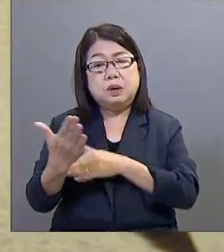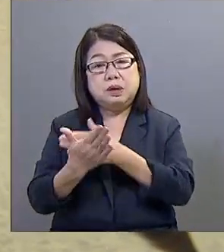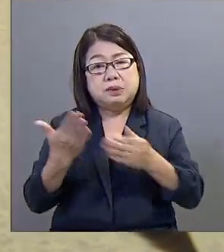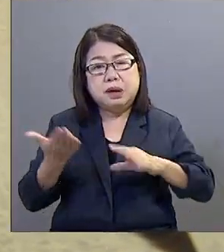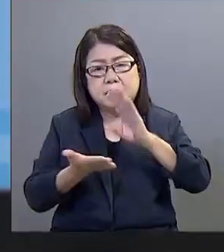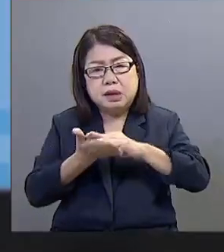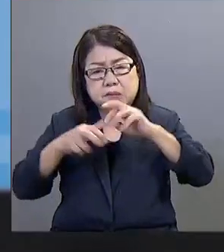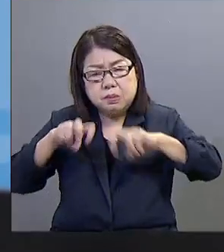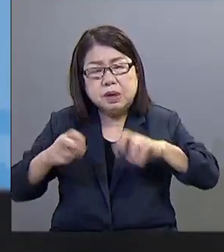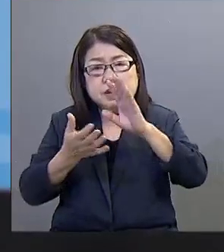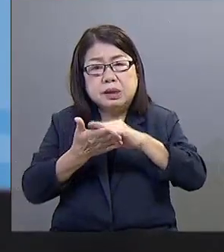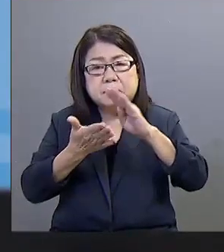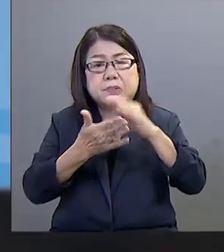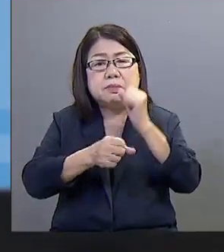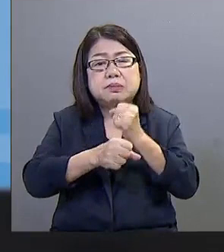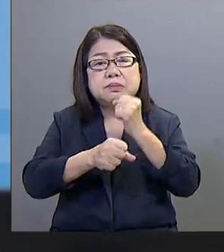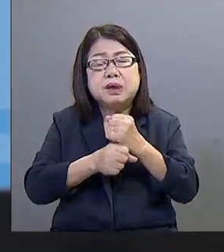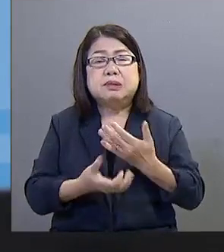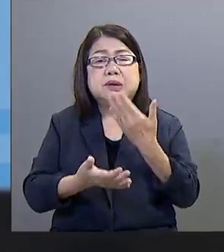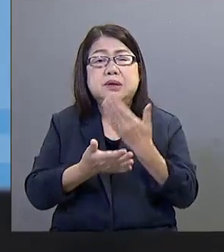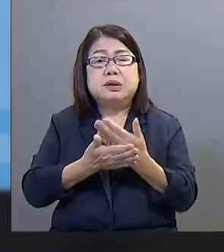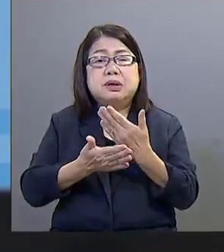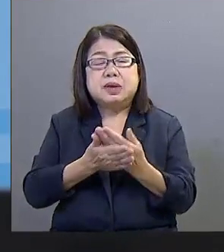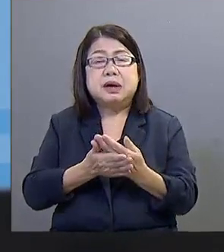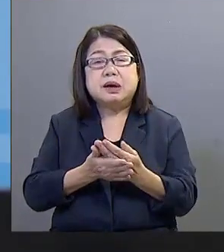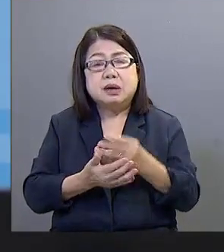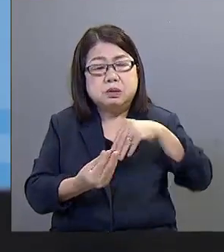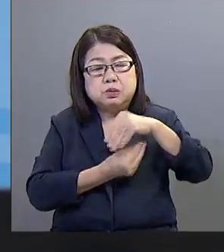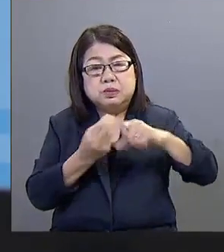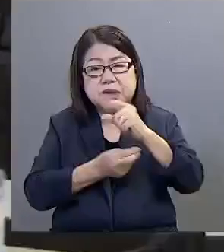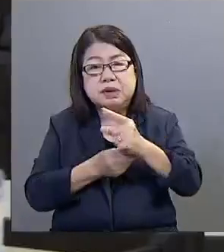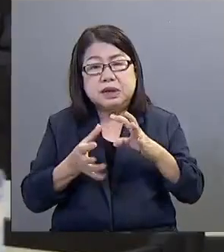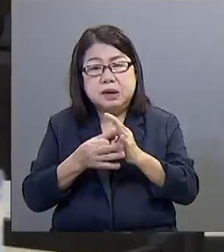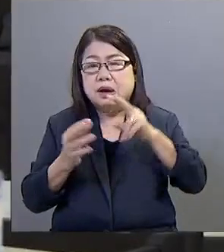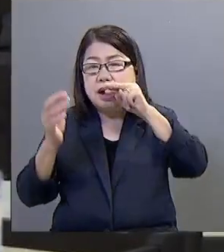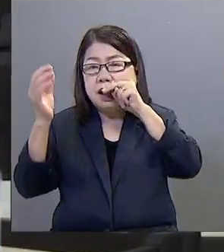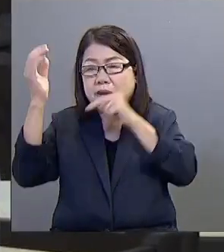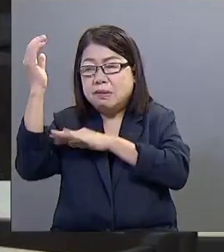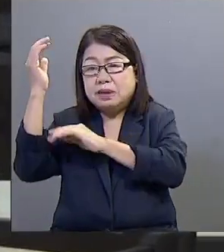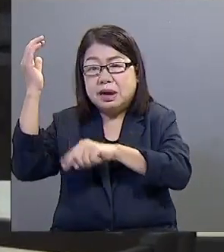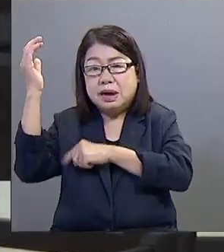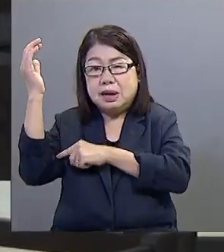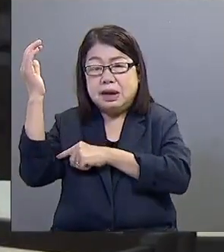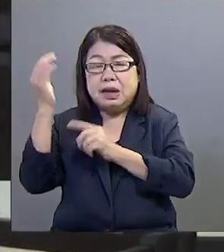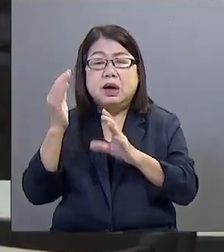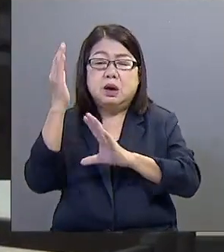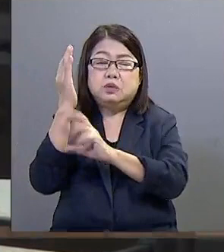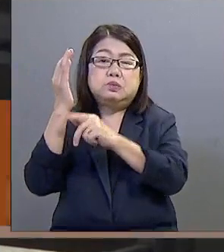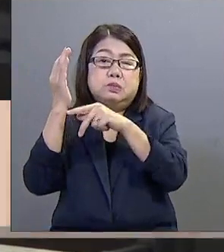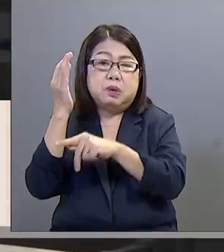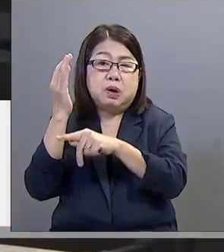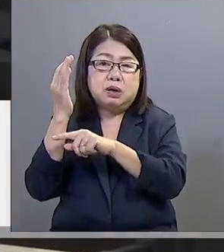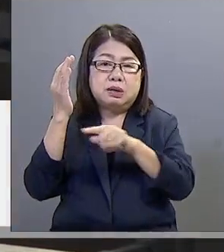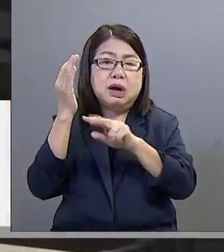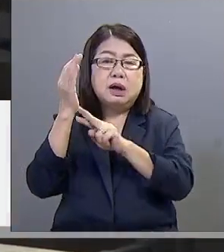โครงการสะพานเศรษฐกิจเชื่อมฝั่งทะเลอ่าวไทยอันดามันหรือว่าแรงบิดชุมพรระนองนะคะ